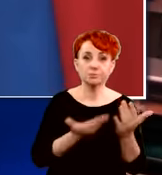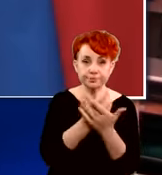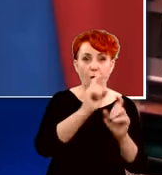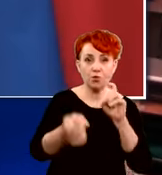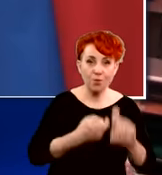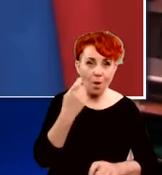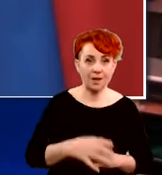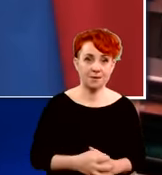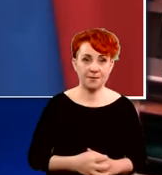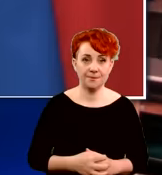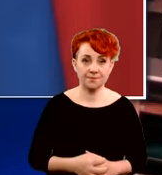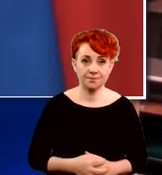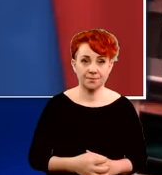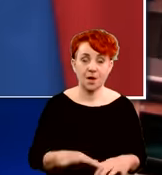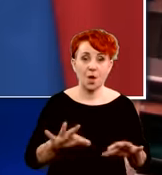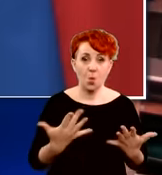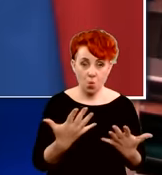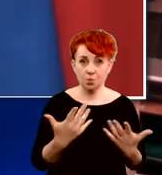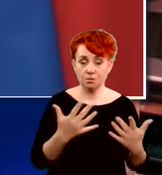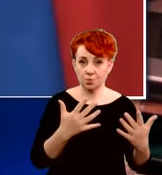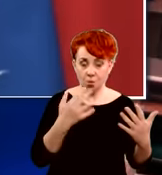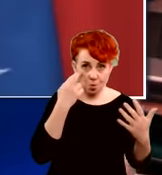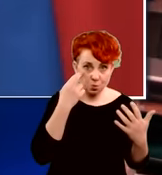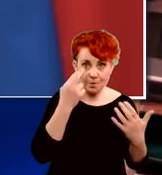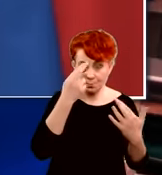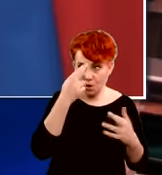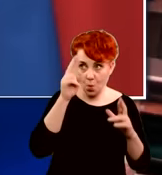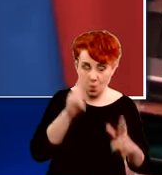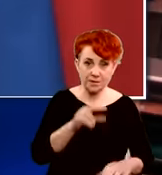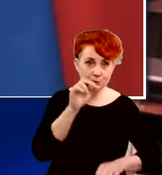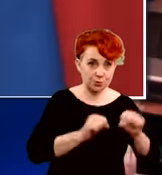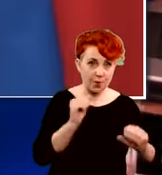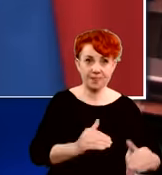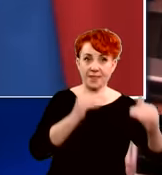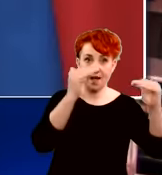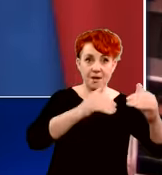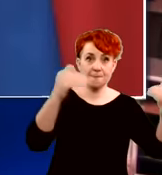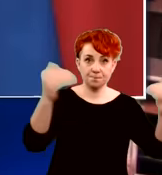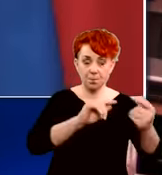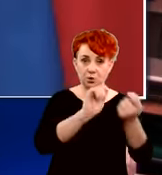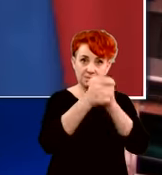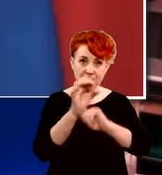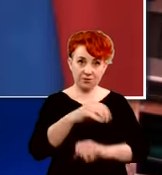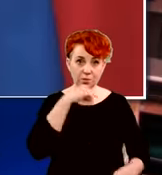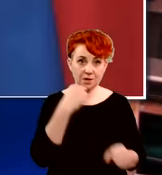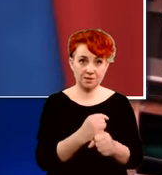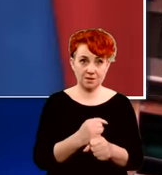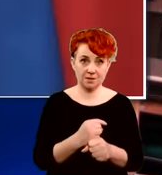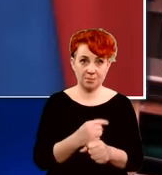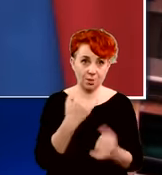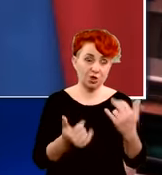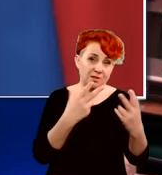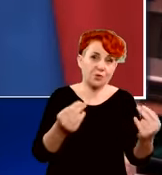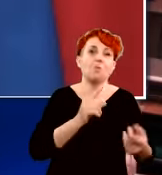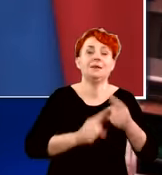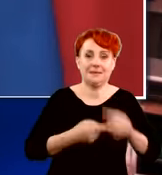Czyli rozumiem, że uznawał, że Sąd Najwyższy może zmienić jego decyzję, bo inaczej to nie miałoby sensu. No więc pytam